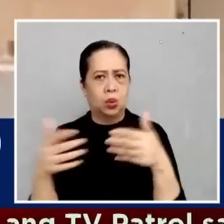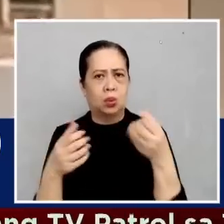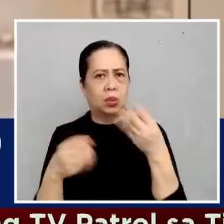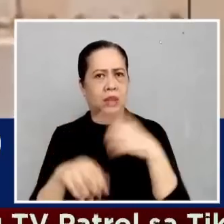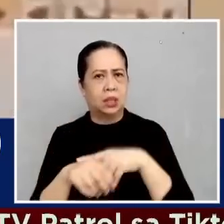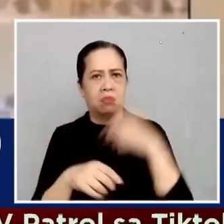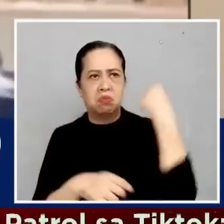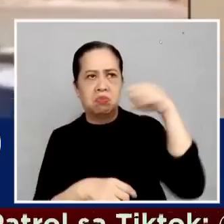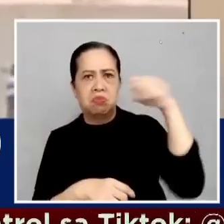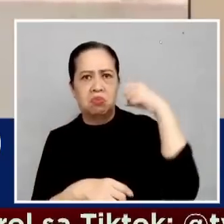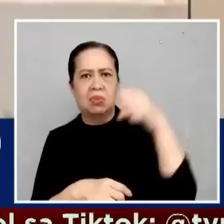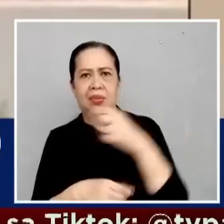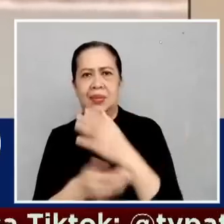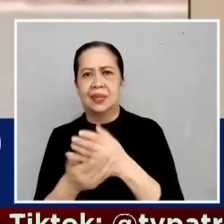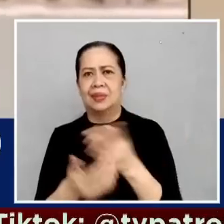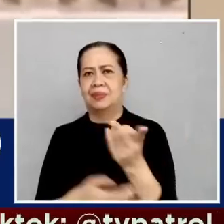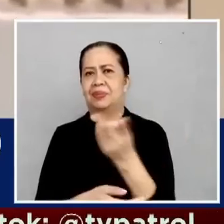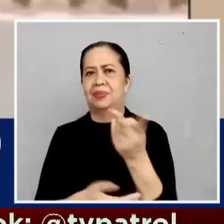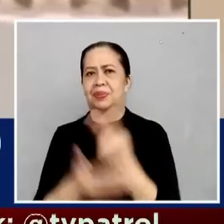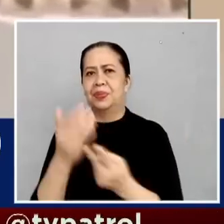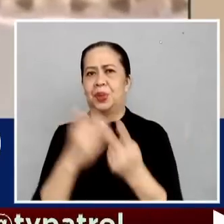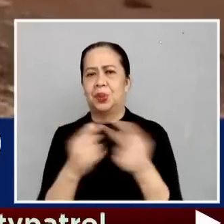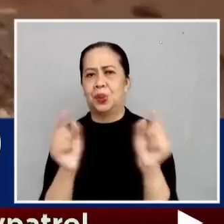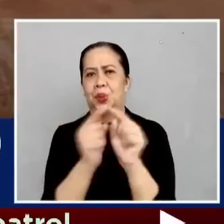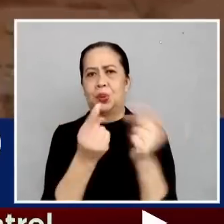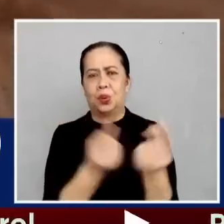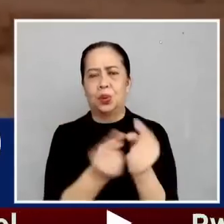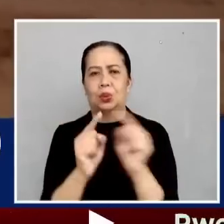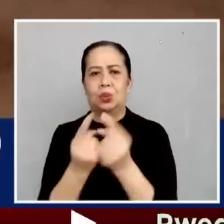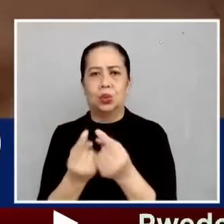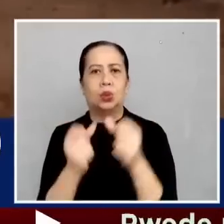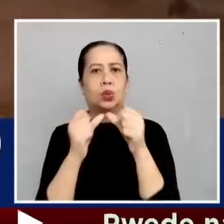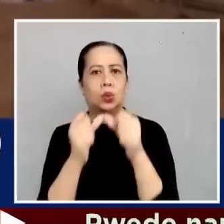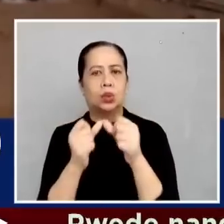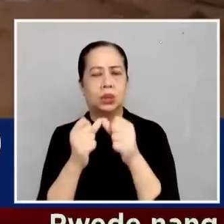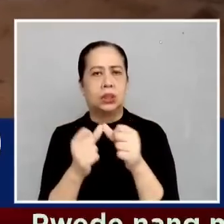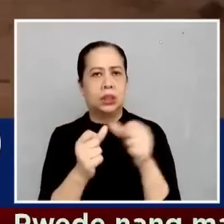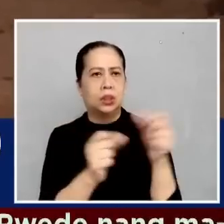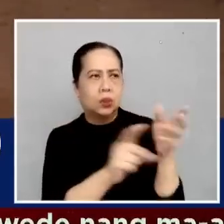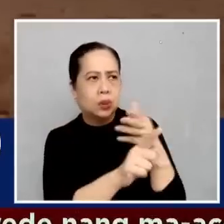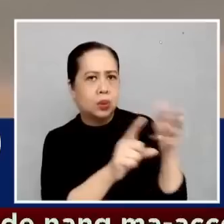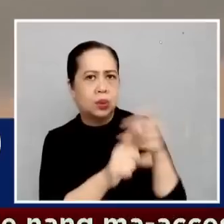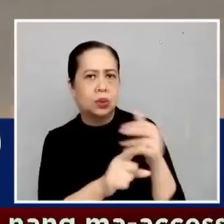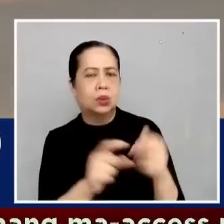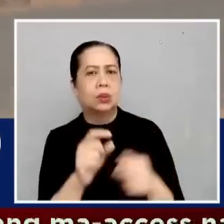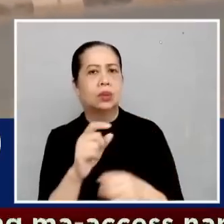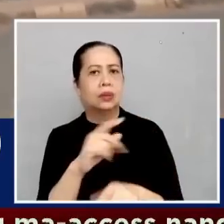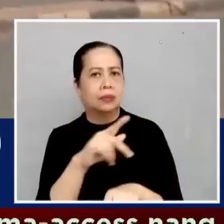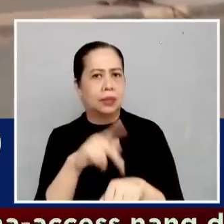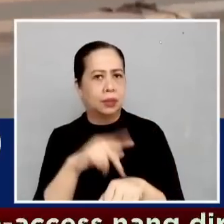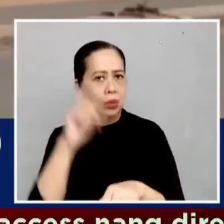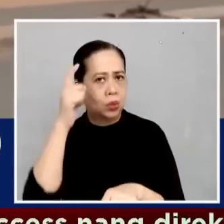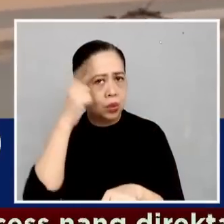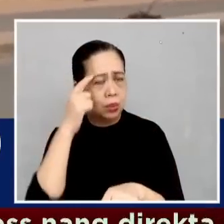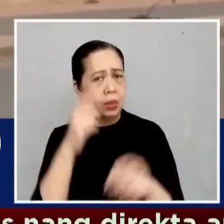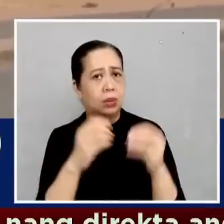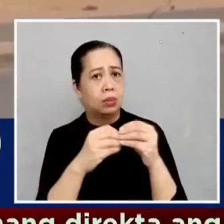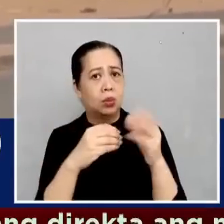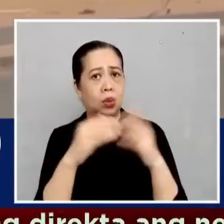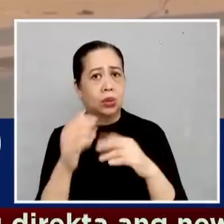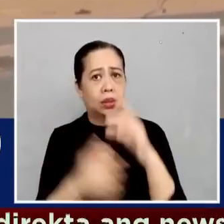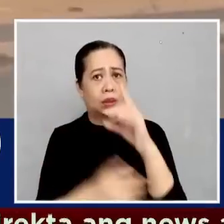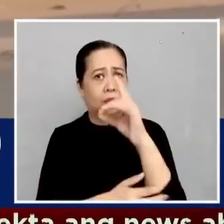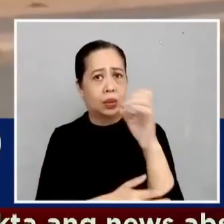lumabag sa ceasefire ang magkabilang grupo. Kaya patuloy na kinukumbinsi ng pamahalaan ng Pilipinas ang mahigit